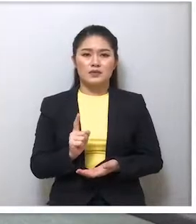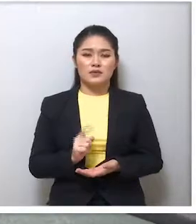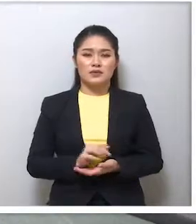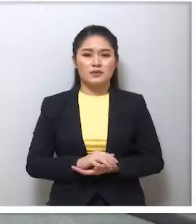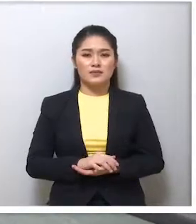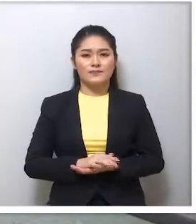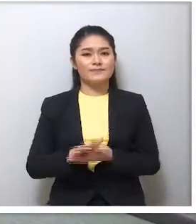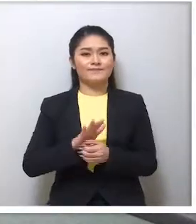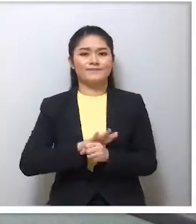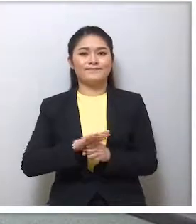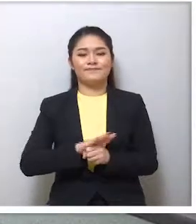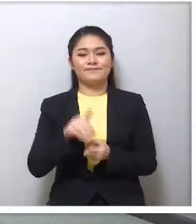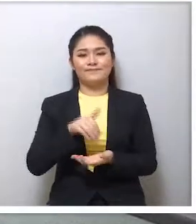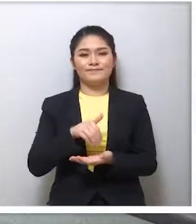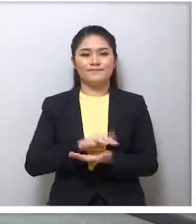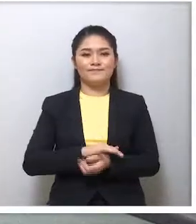ประมาณนี้นะครับ